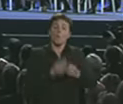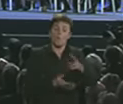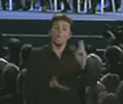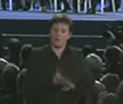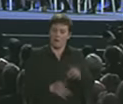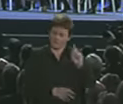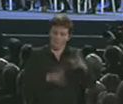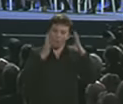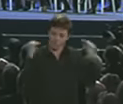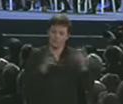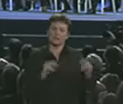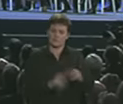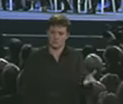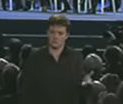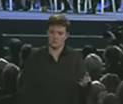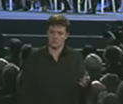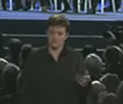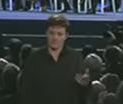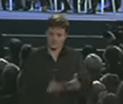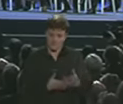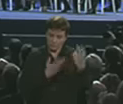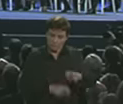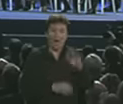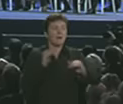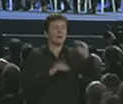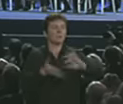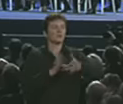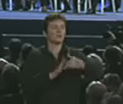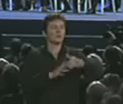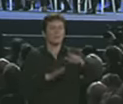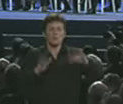que M. Hollande dise qu'il ne veut pas de cet appel.